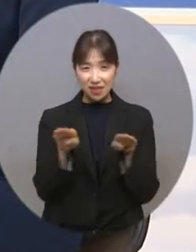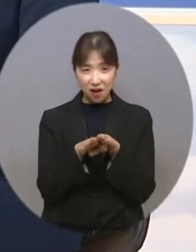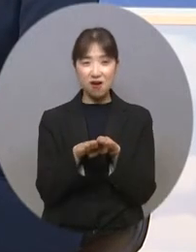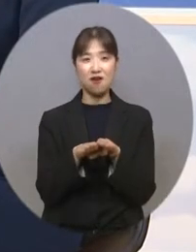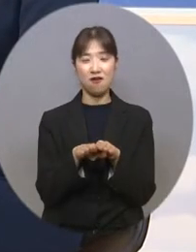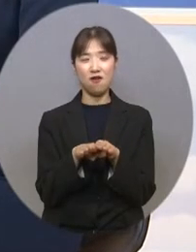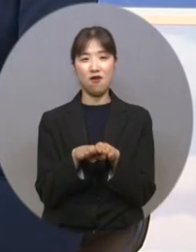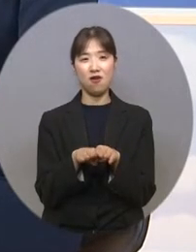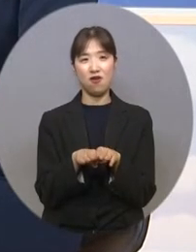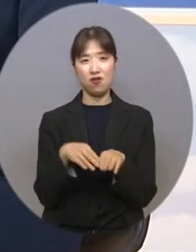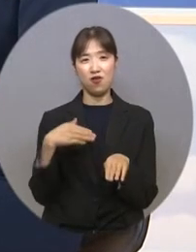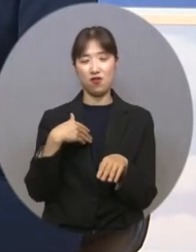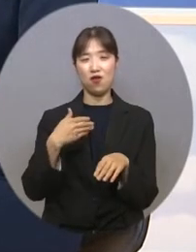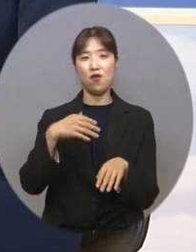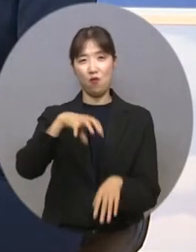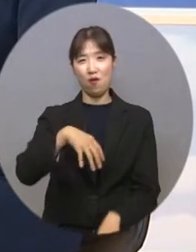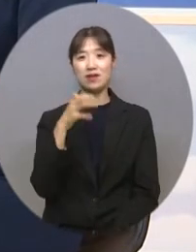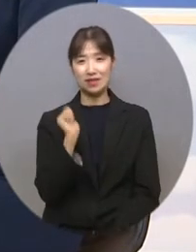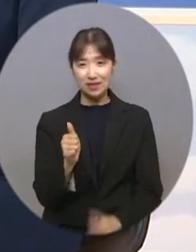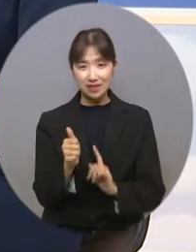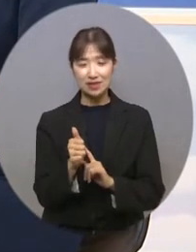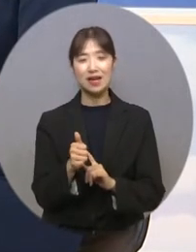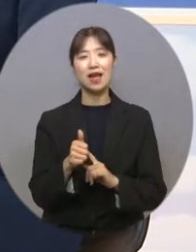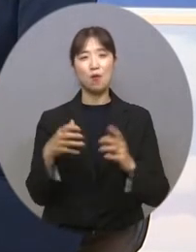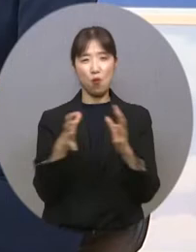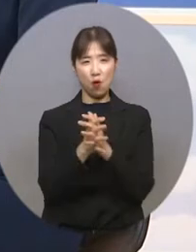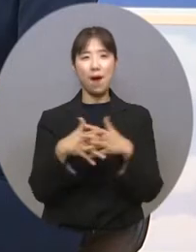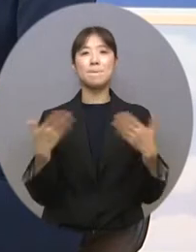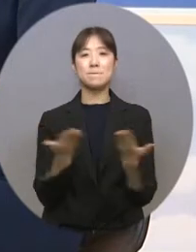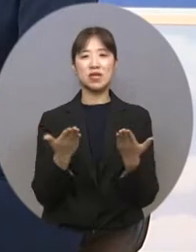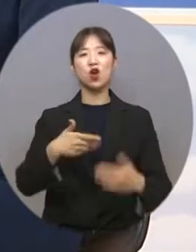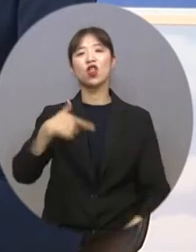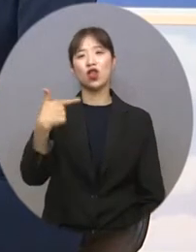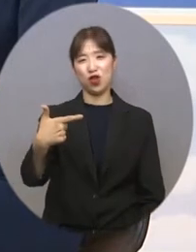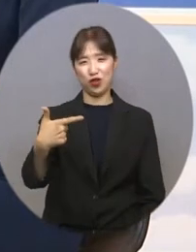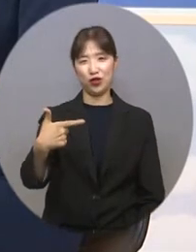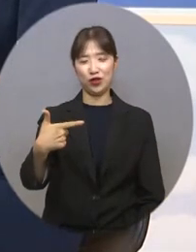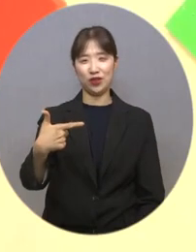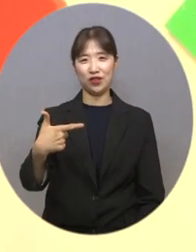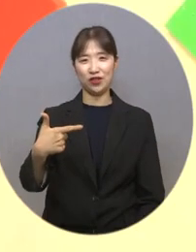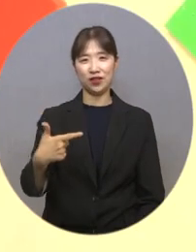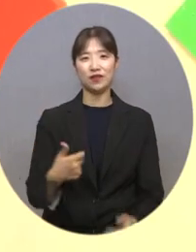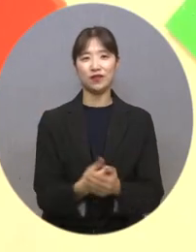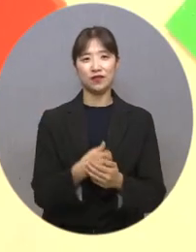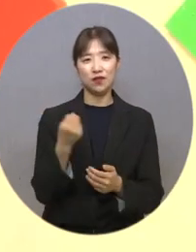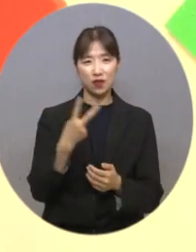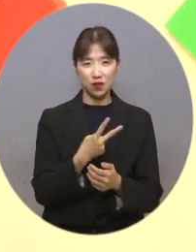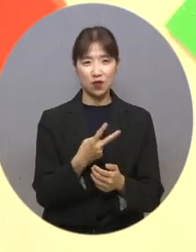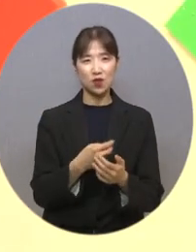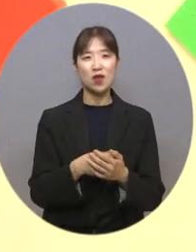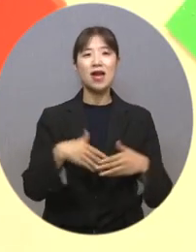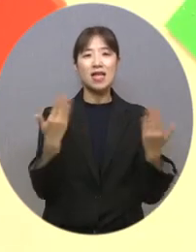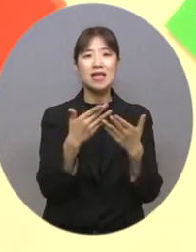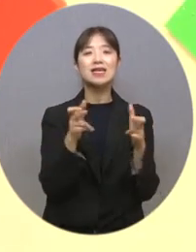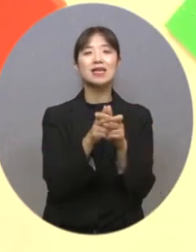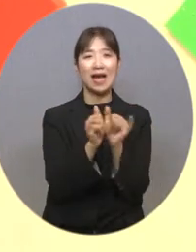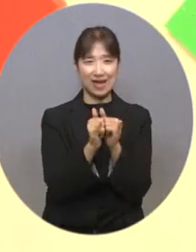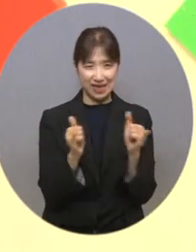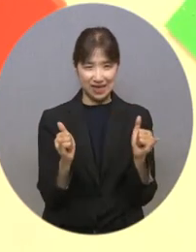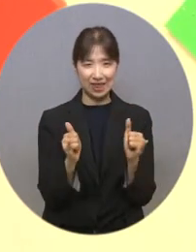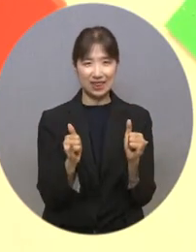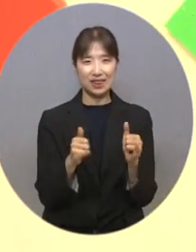이제 원장을 포함해서 직원이 총 6명이 이렇게 있고요. 네. 그 다음에 이제 근로장애인 또 그